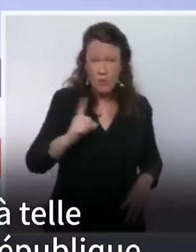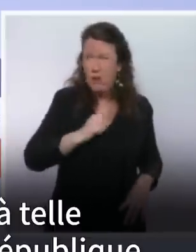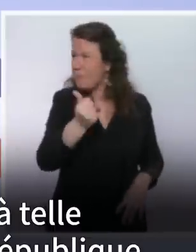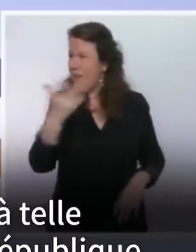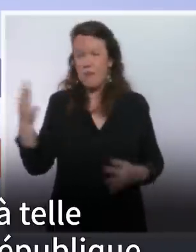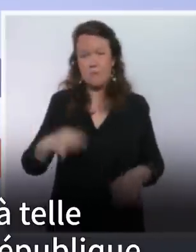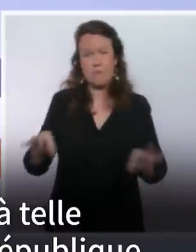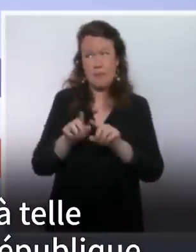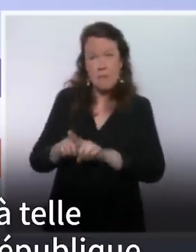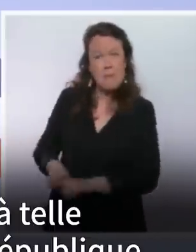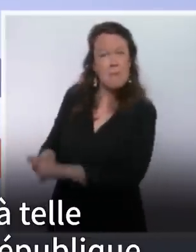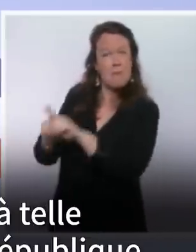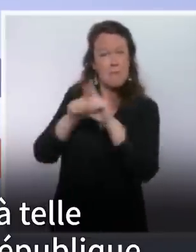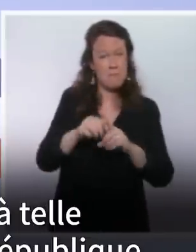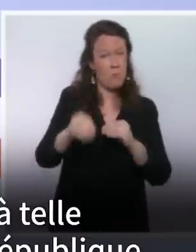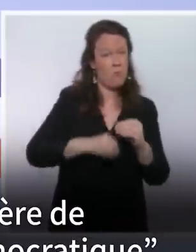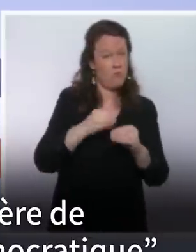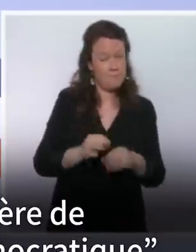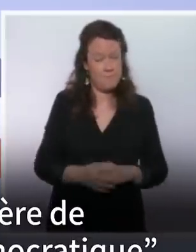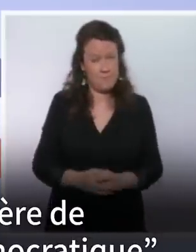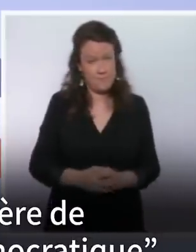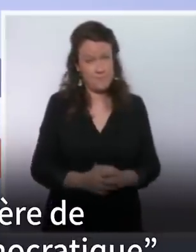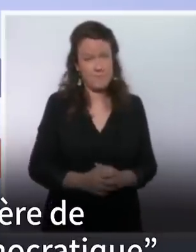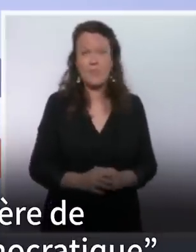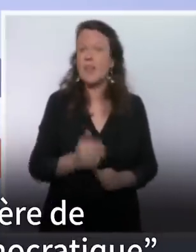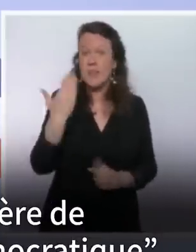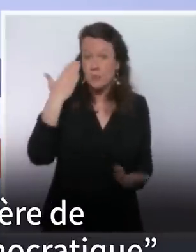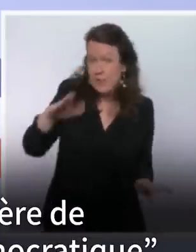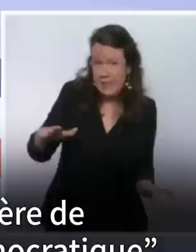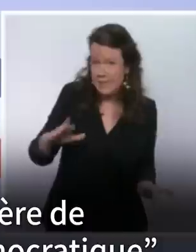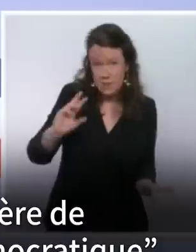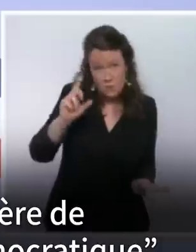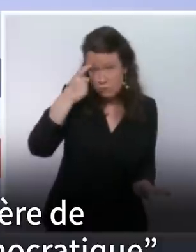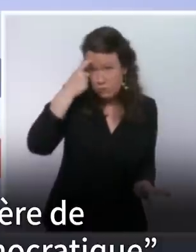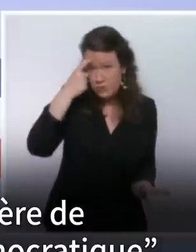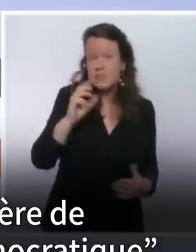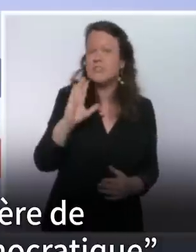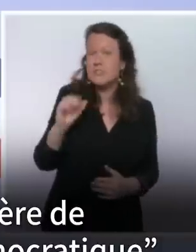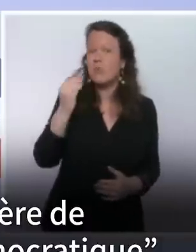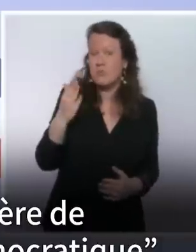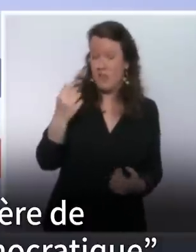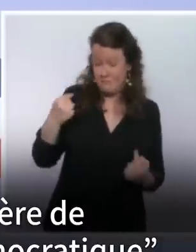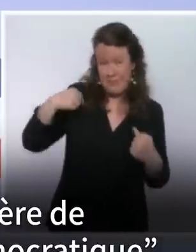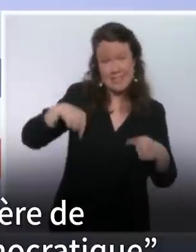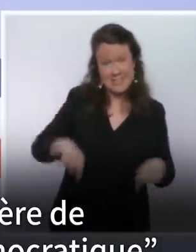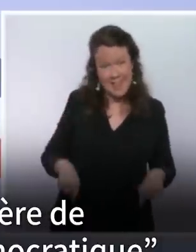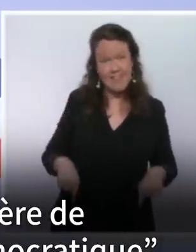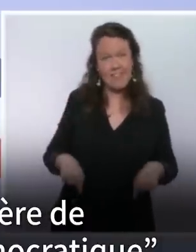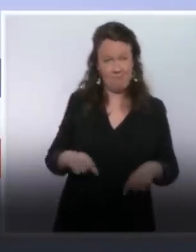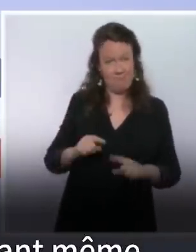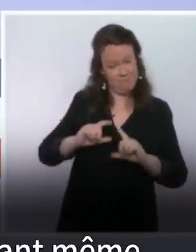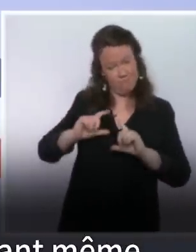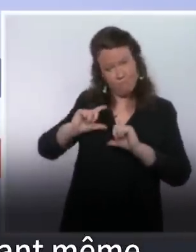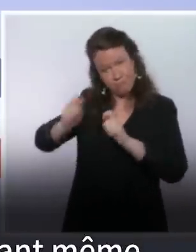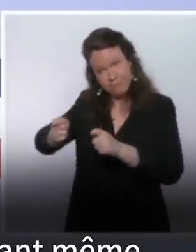nous interroge à telle enseigne que le président de la République a souhaité intituler un ministère de ces questions-là, renouveau